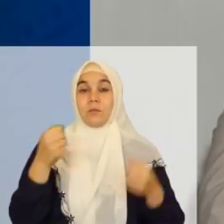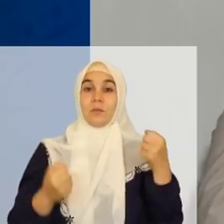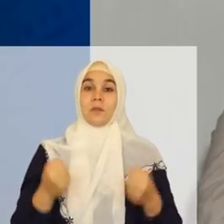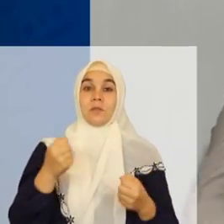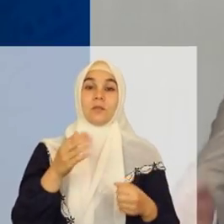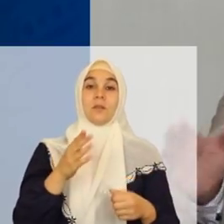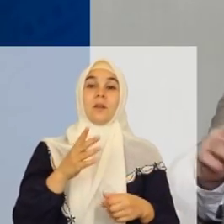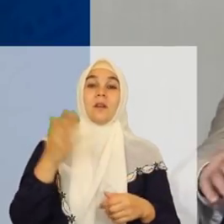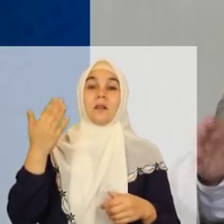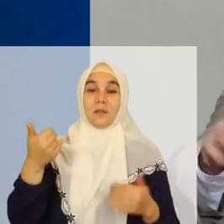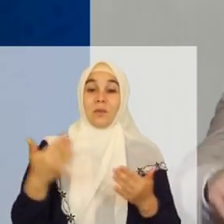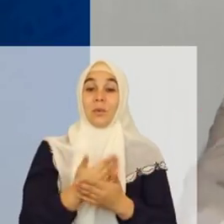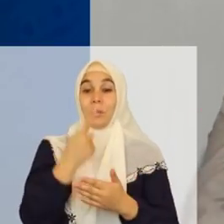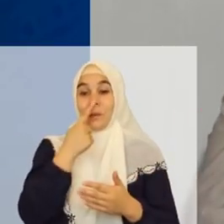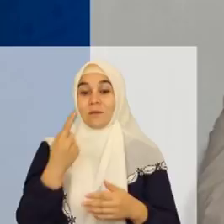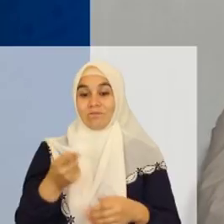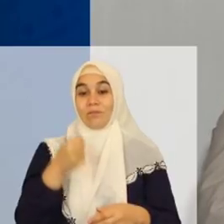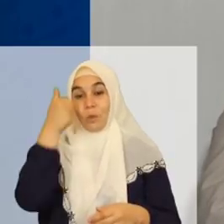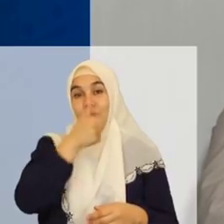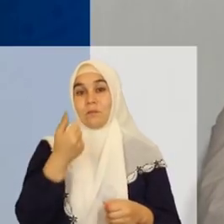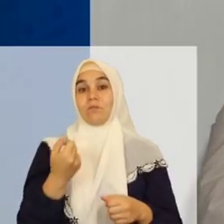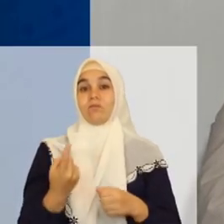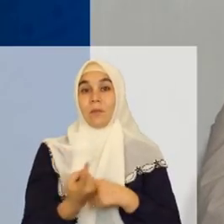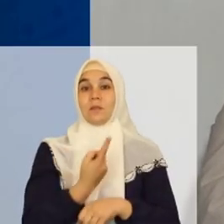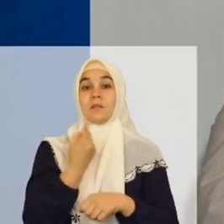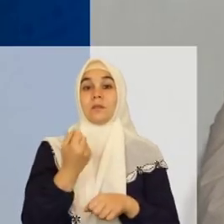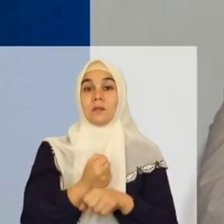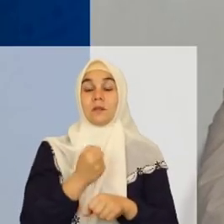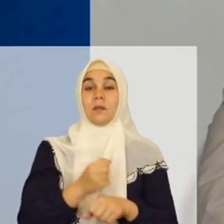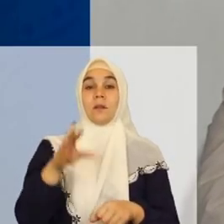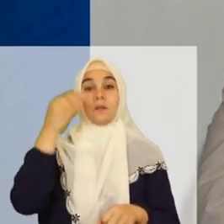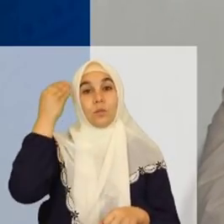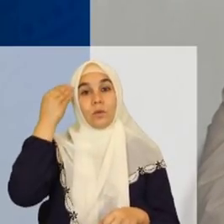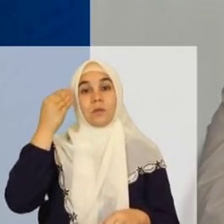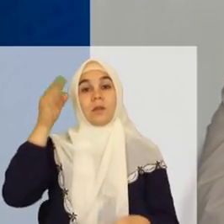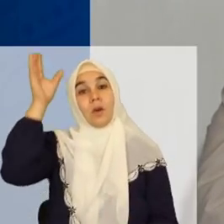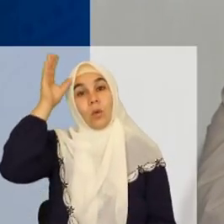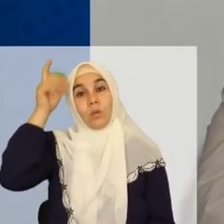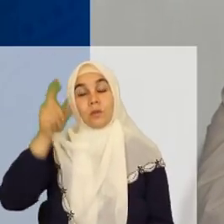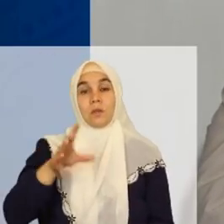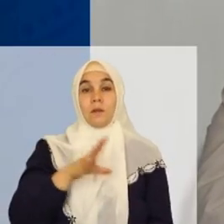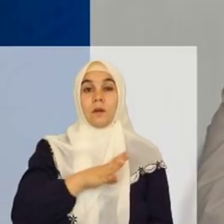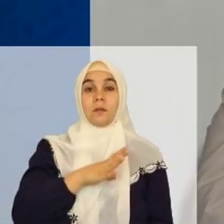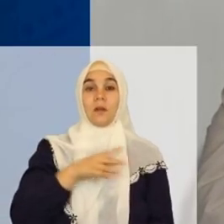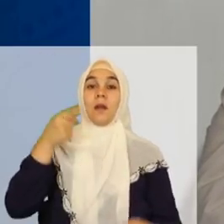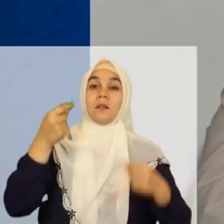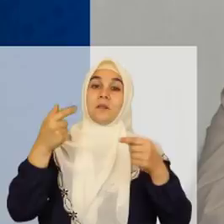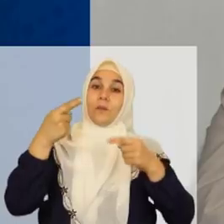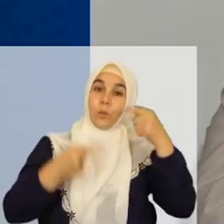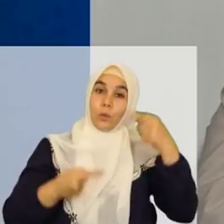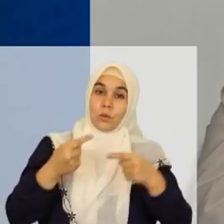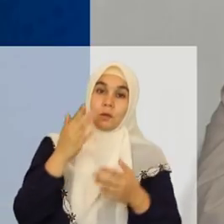minishi keyingi yaqin yillarda chiqdi. Shuning uchun bu ma'noda ulamolarning ixtilofi bor.